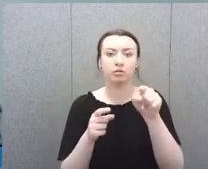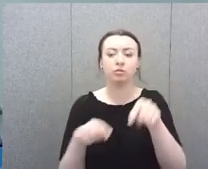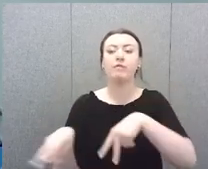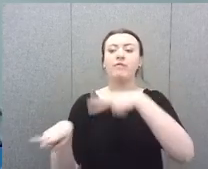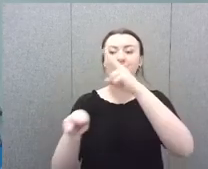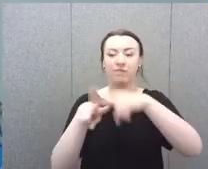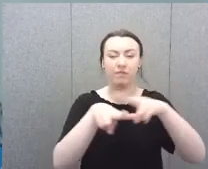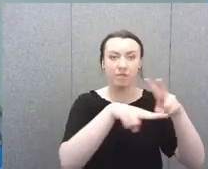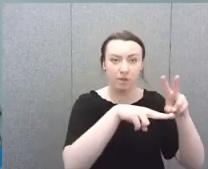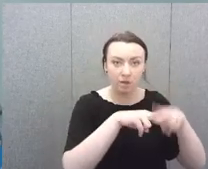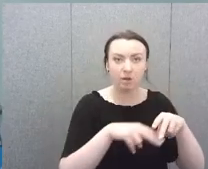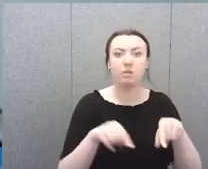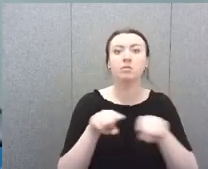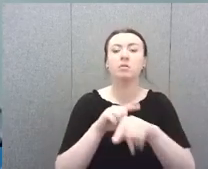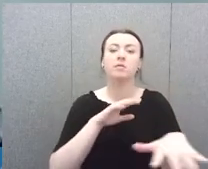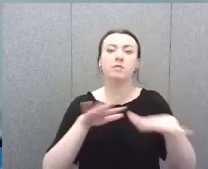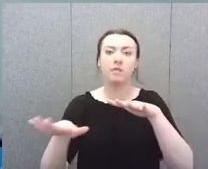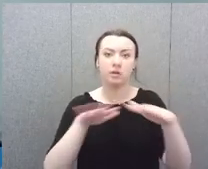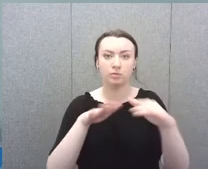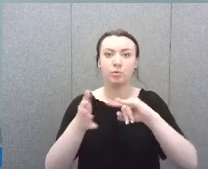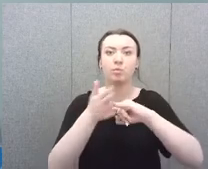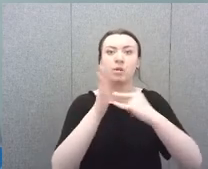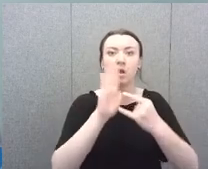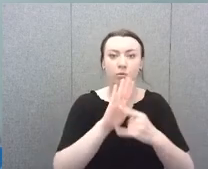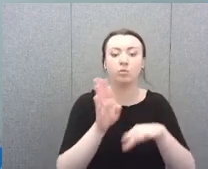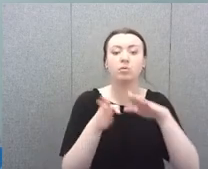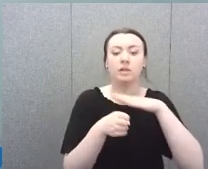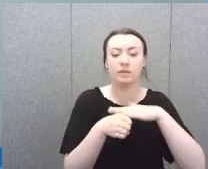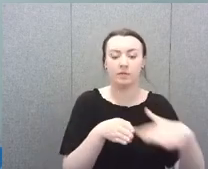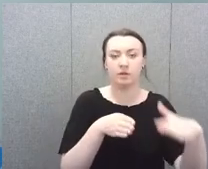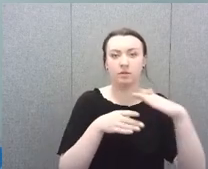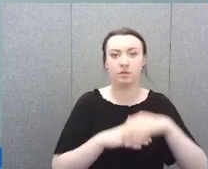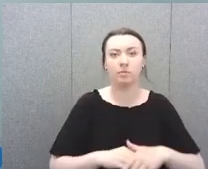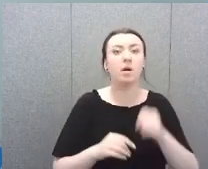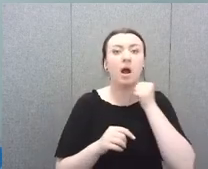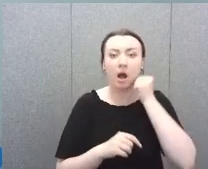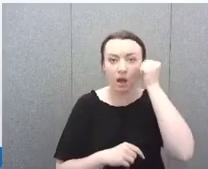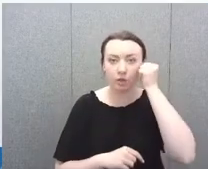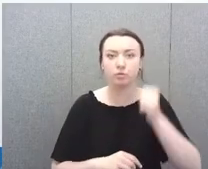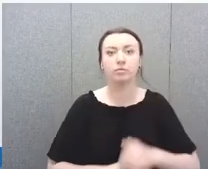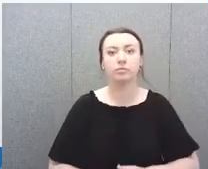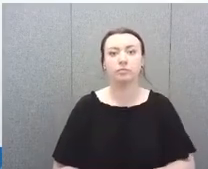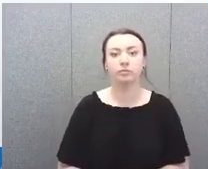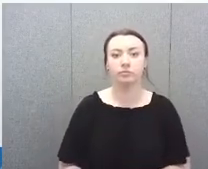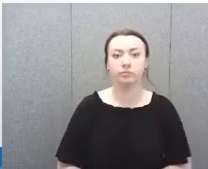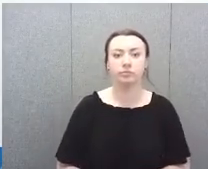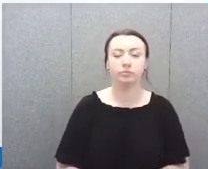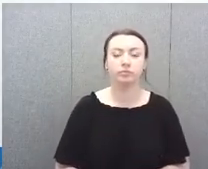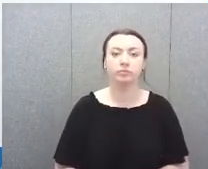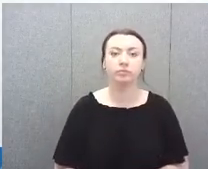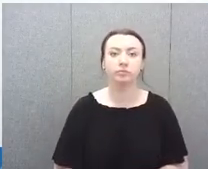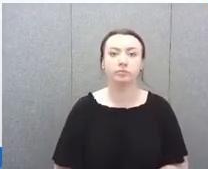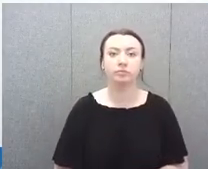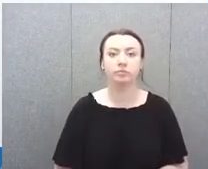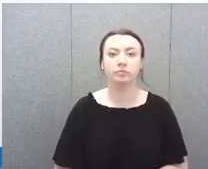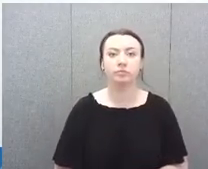региональном уровне. Большое спасибо. Дякую,